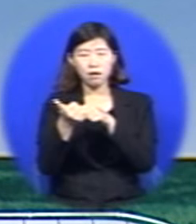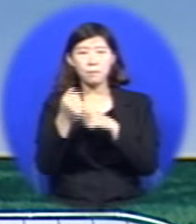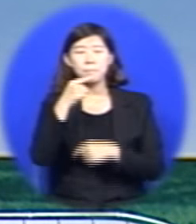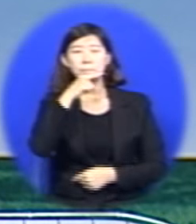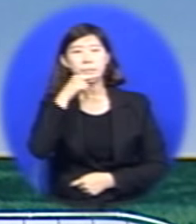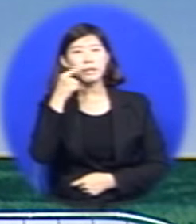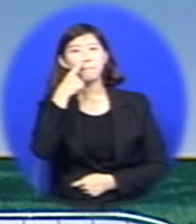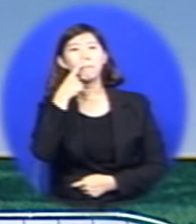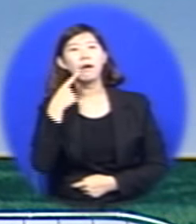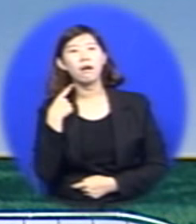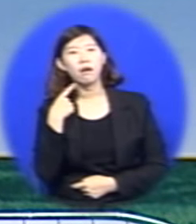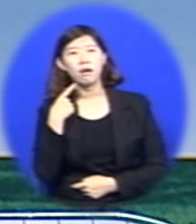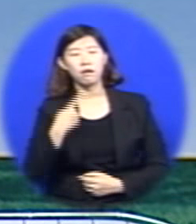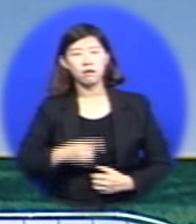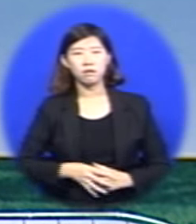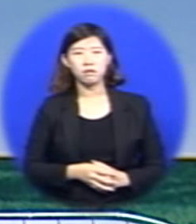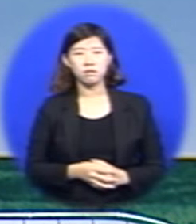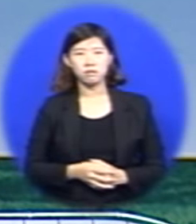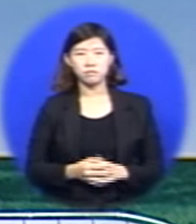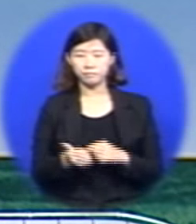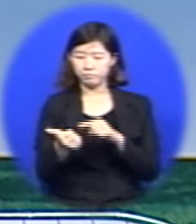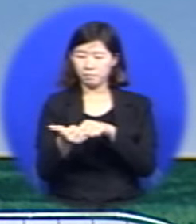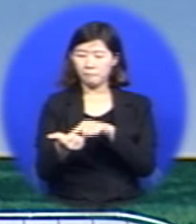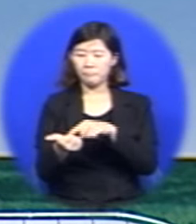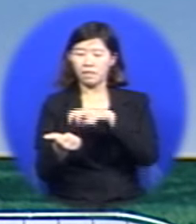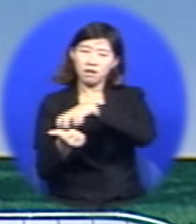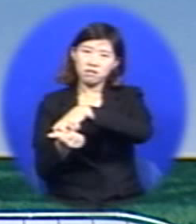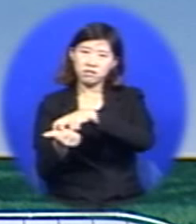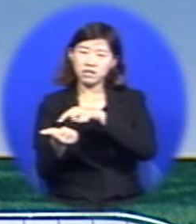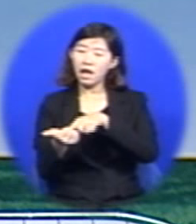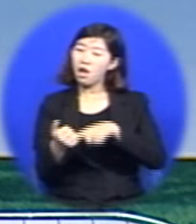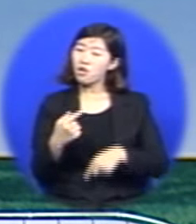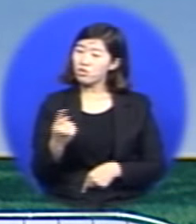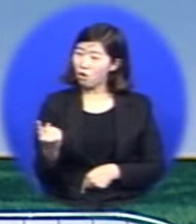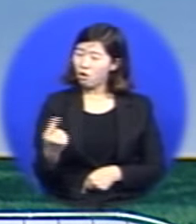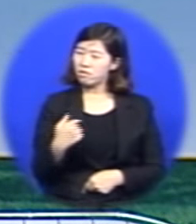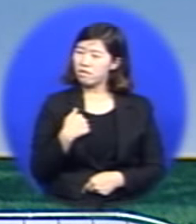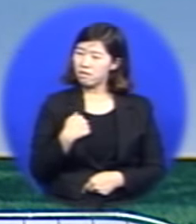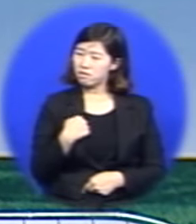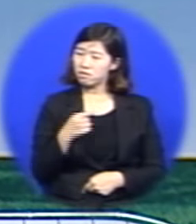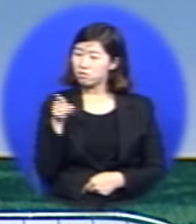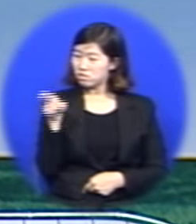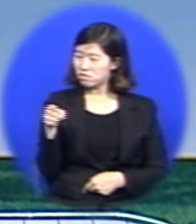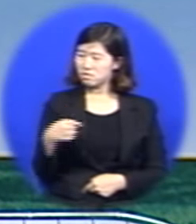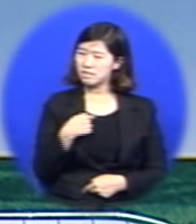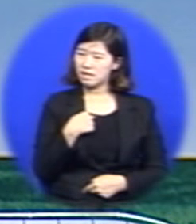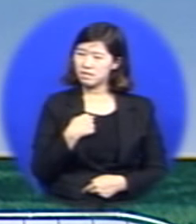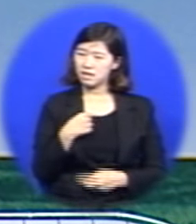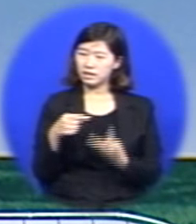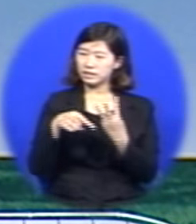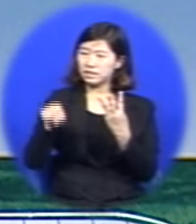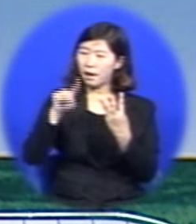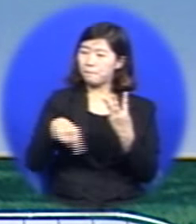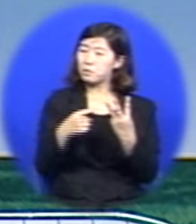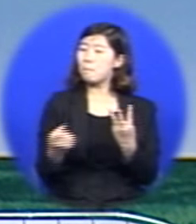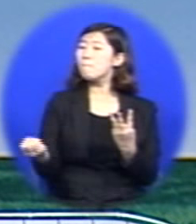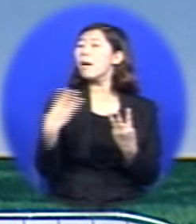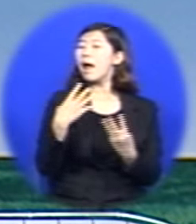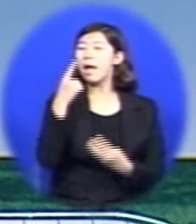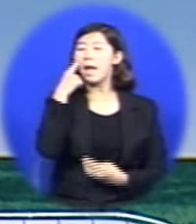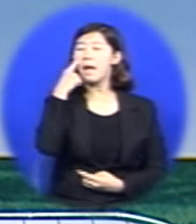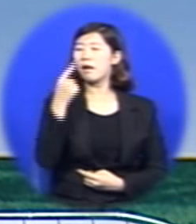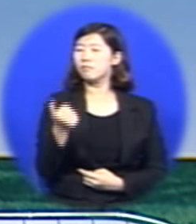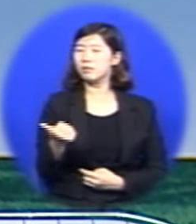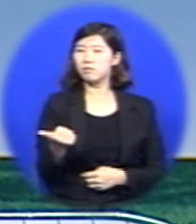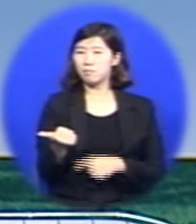그러면서 그 게리슨에게 나에게 삼촌이라고 말해. 말을 안 하더래요. 한 방 더